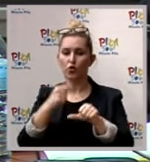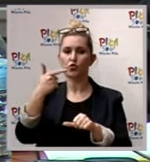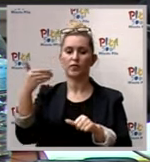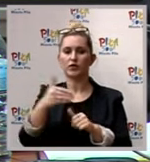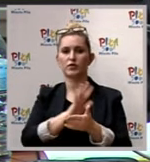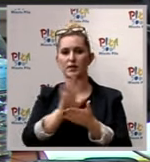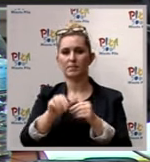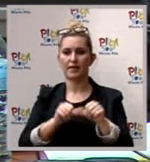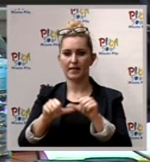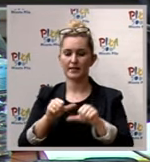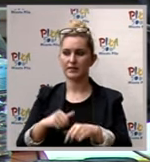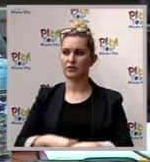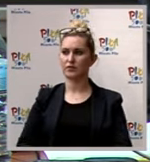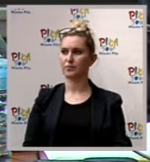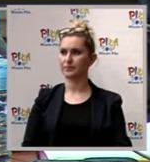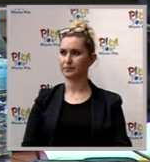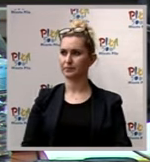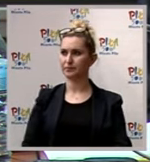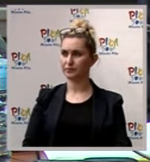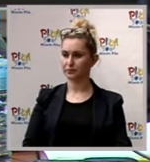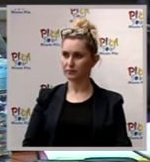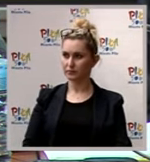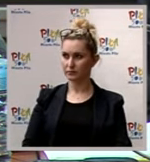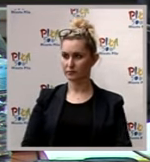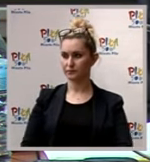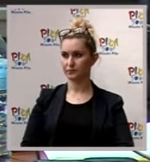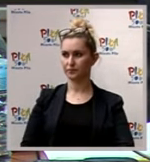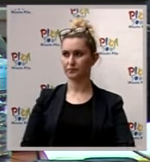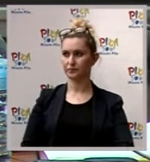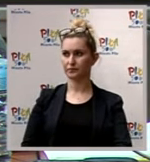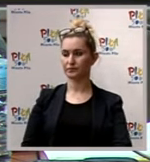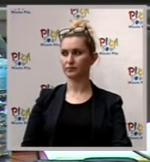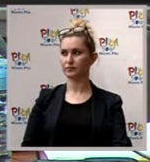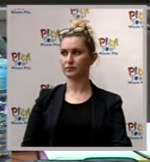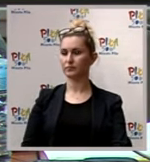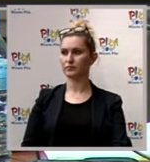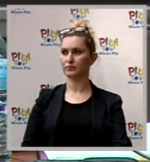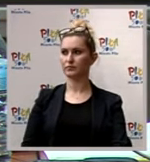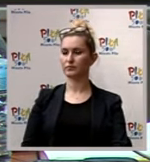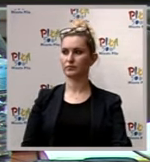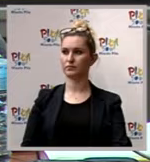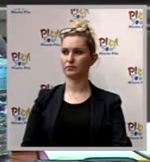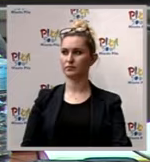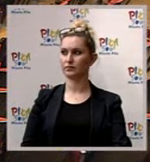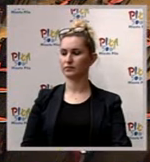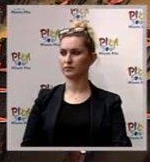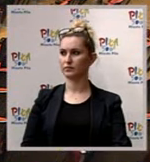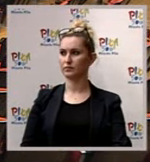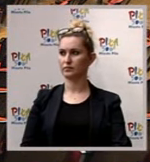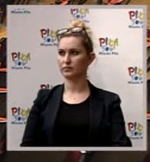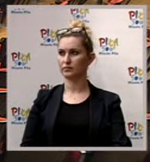Prezydenta o zabranie głosu dyrektor Wydziału Gospodarki Nieruchomościami Panią Julitę Grzegżółkę. Bardzo proszę.